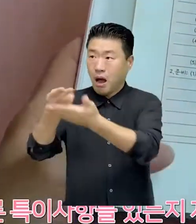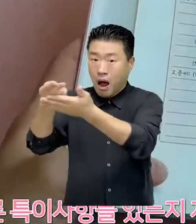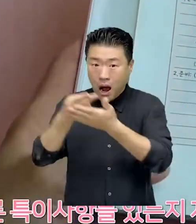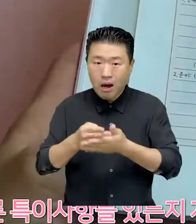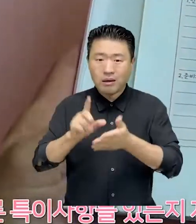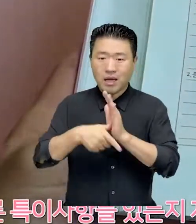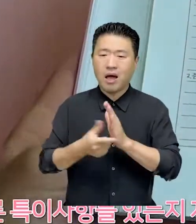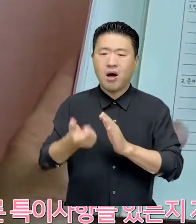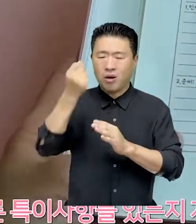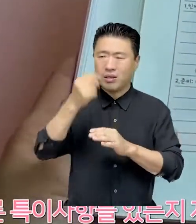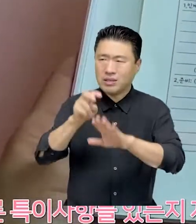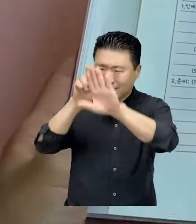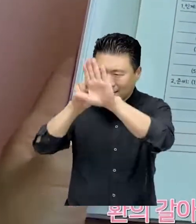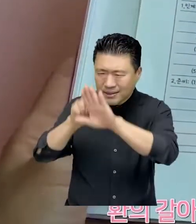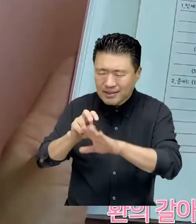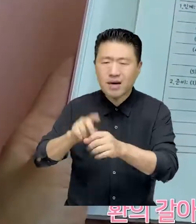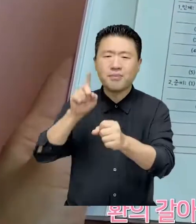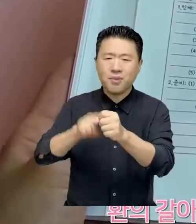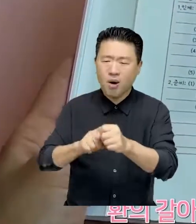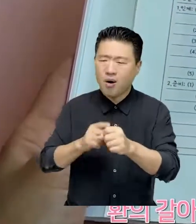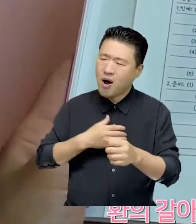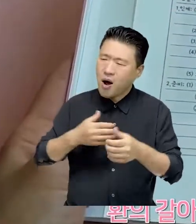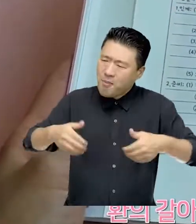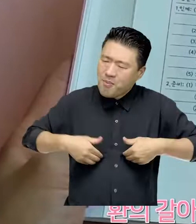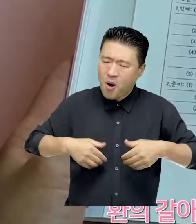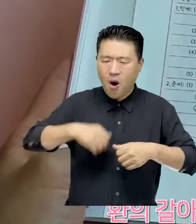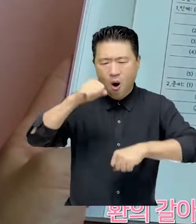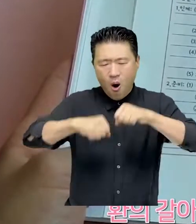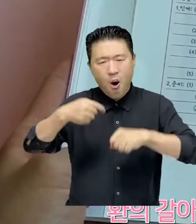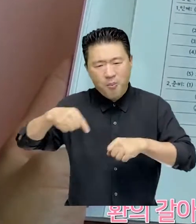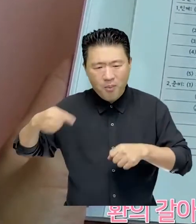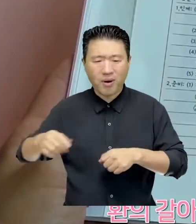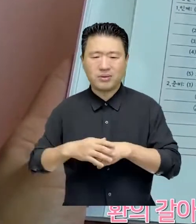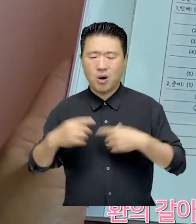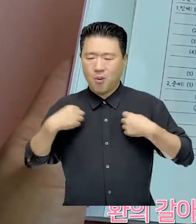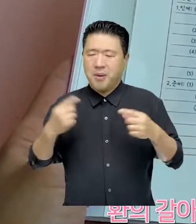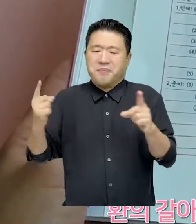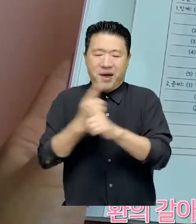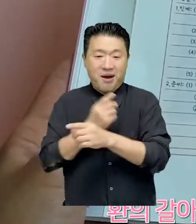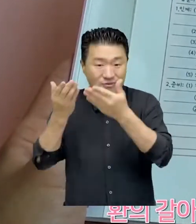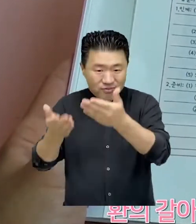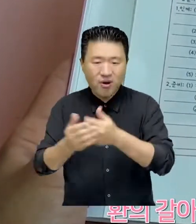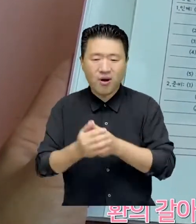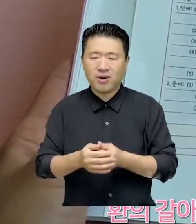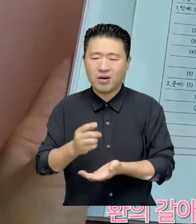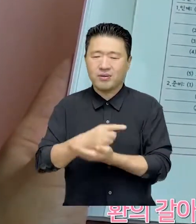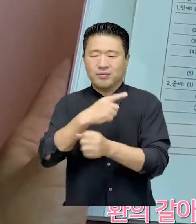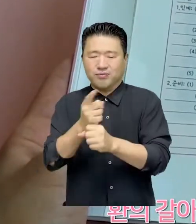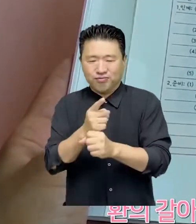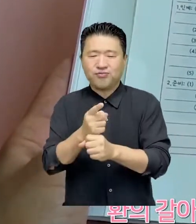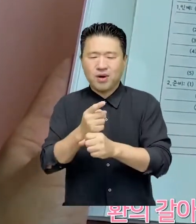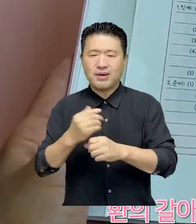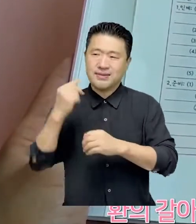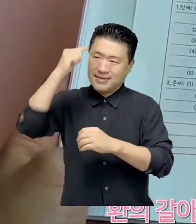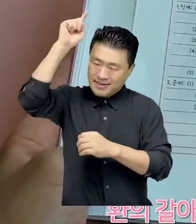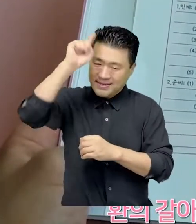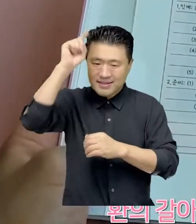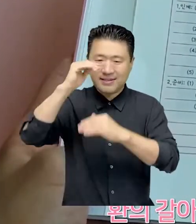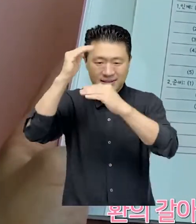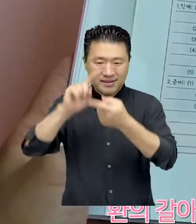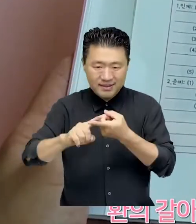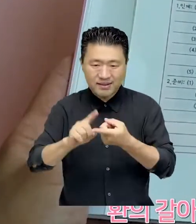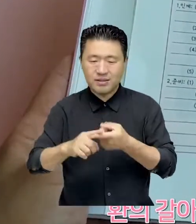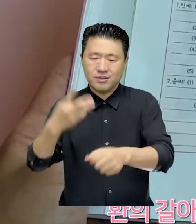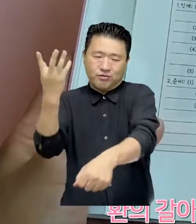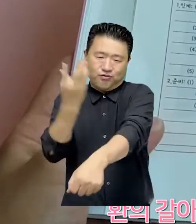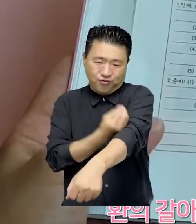환자가 오자마자 바이탈 관련돼서 어떤 것을 해야 되는지, 환이 갈아입히고, 체중 재고, 키 재고, 수행